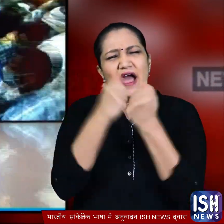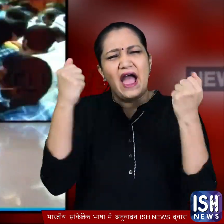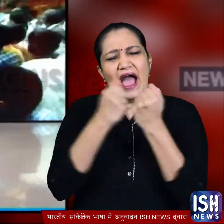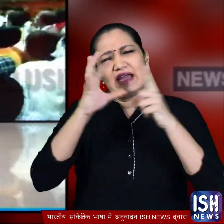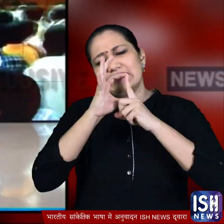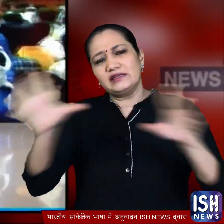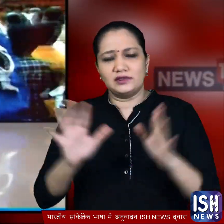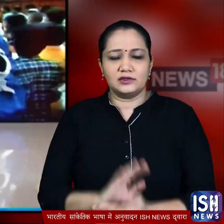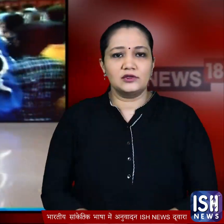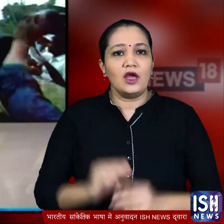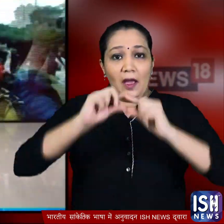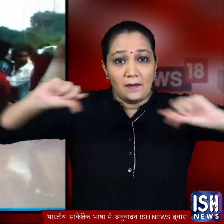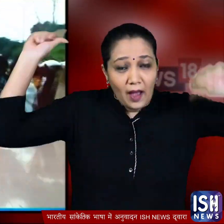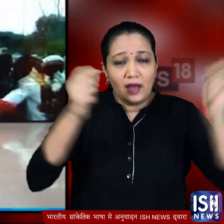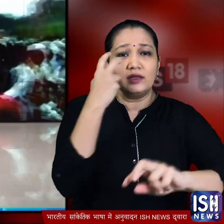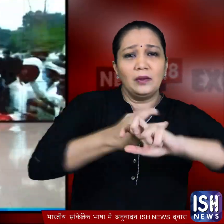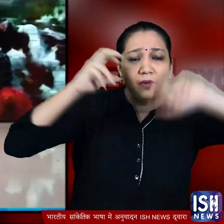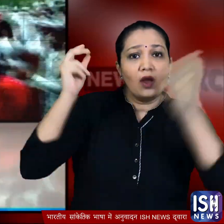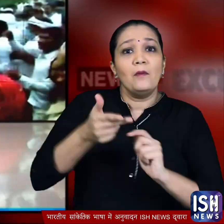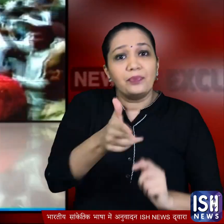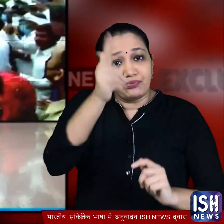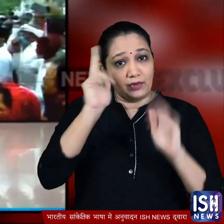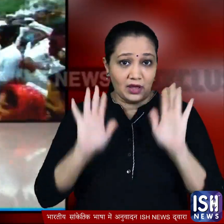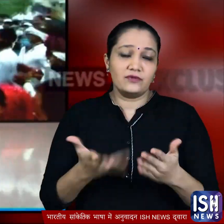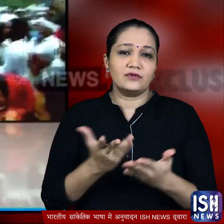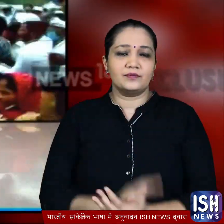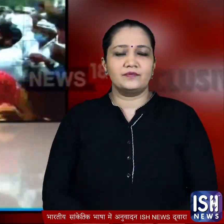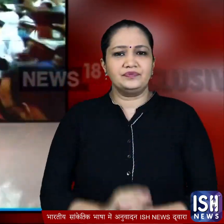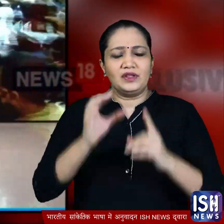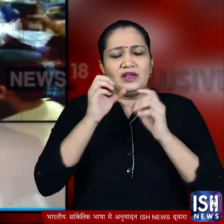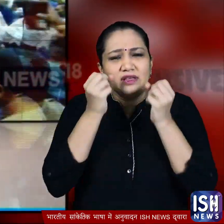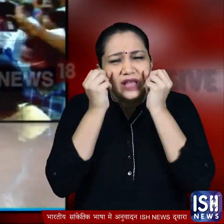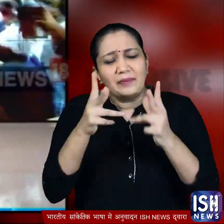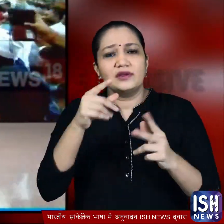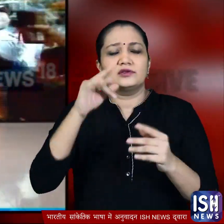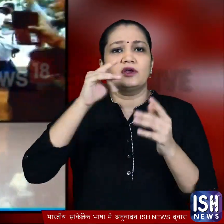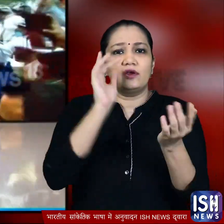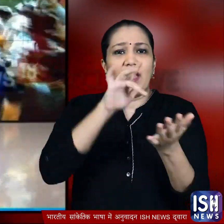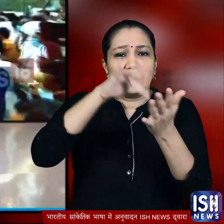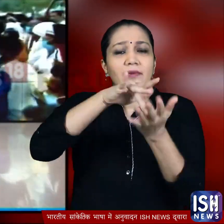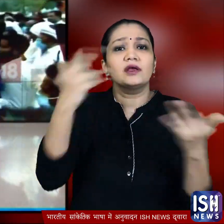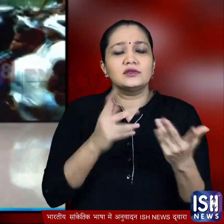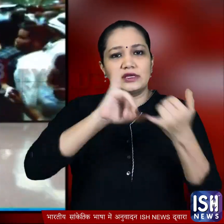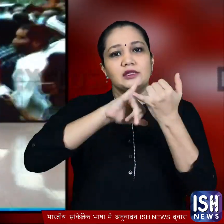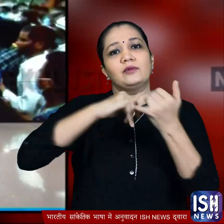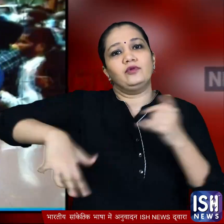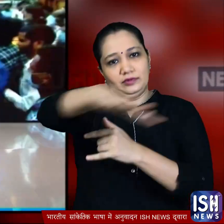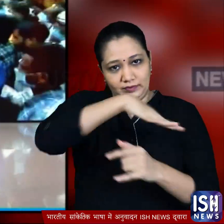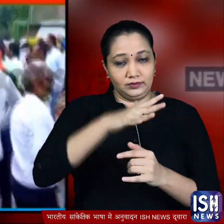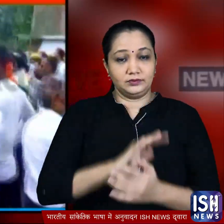भड़क गई। केवल डंडे और पत्थर नहीं, गोलियां तक चली। सबसे हैरान करने वाली तस्वीरें यूपी के सीतापुर से सामने